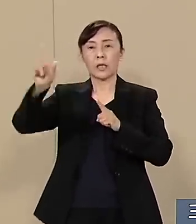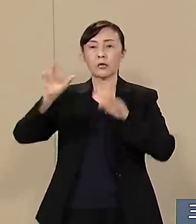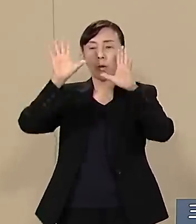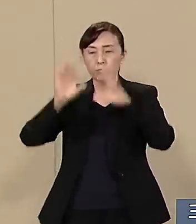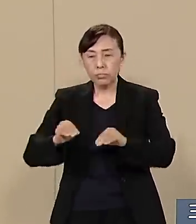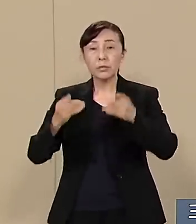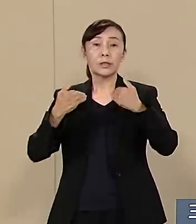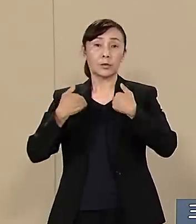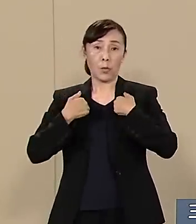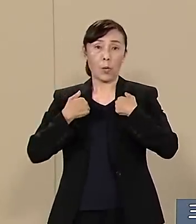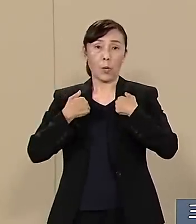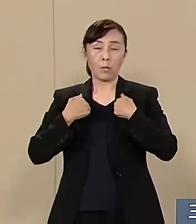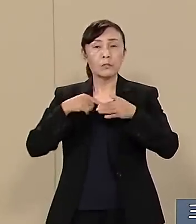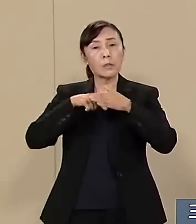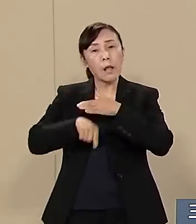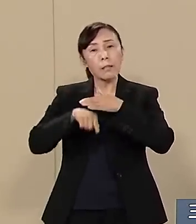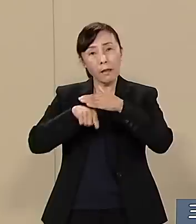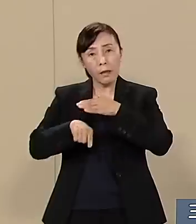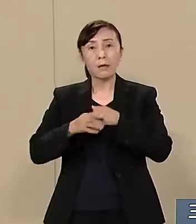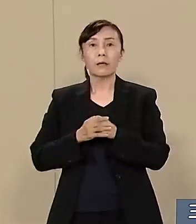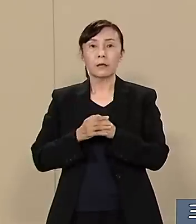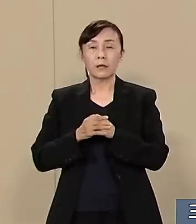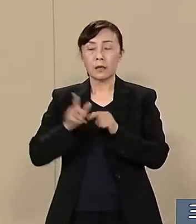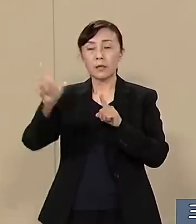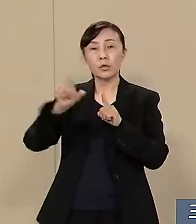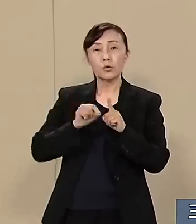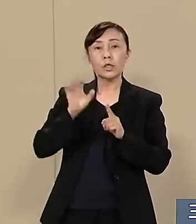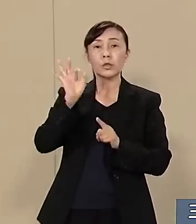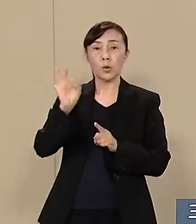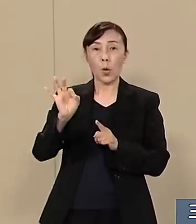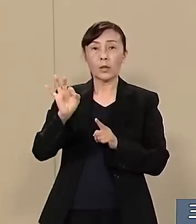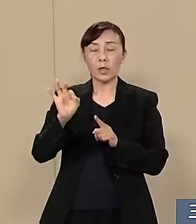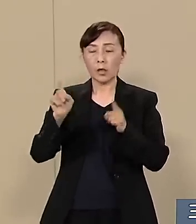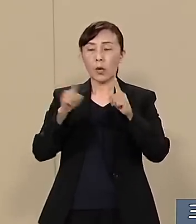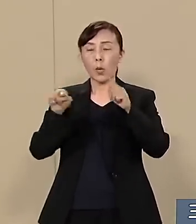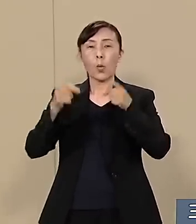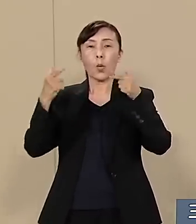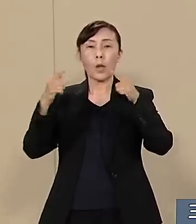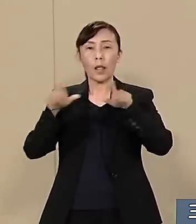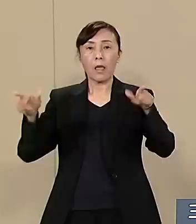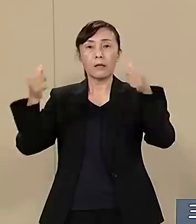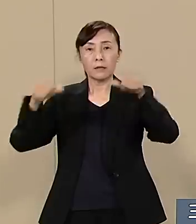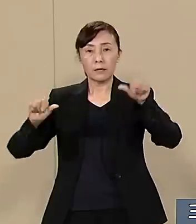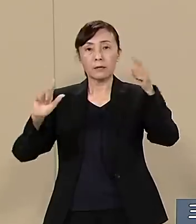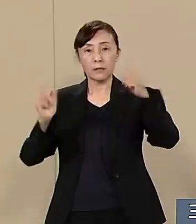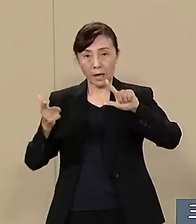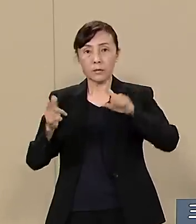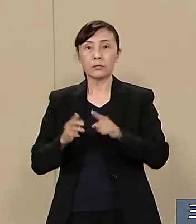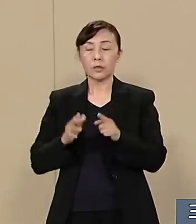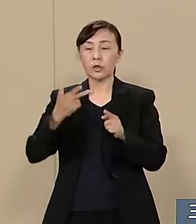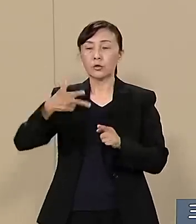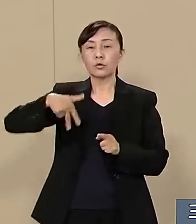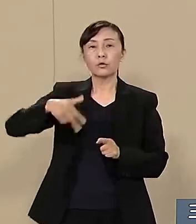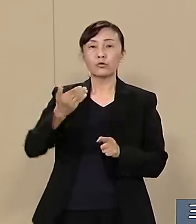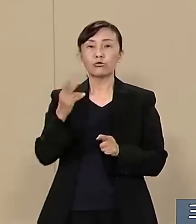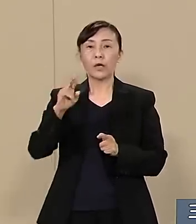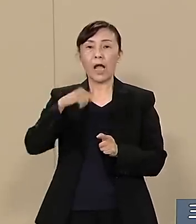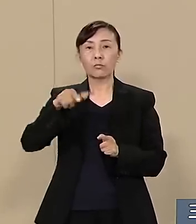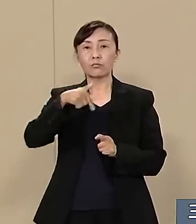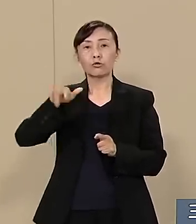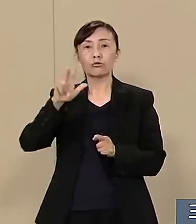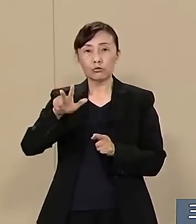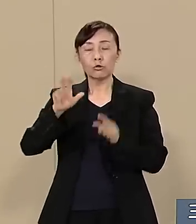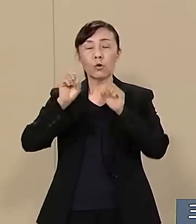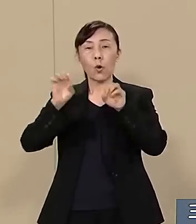なければなりませんなぜならば受信料制度が不公平だからですスクランブル放送を導入して nhk